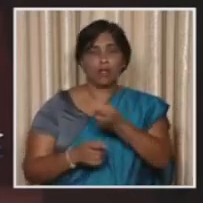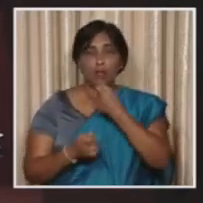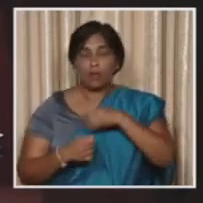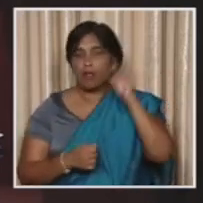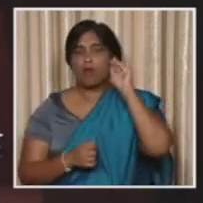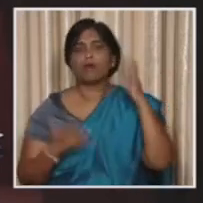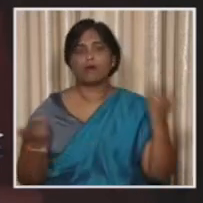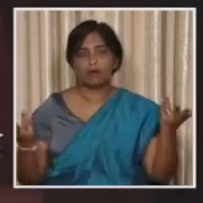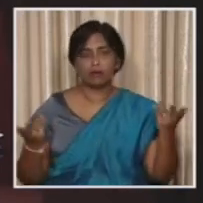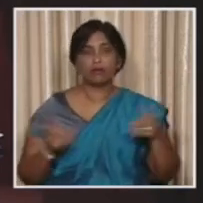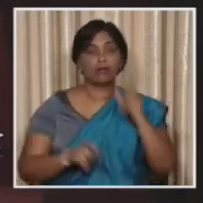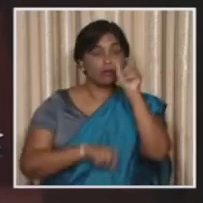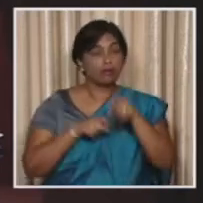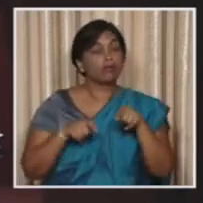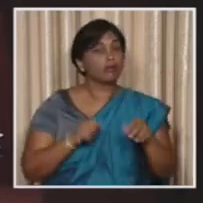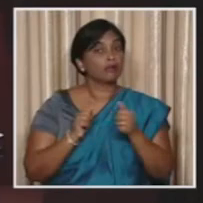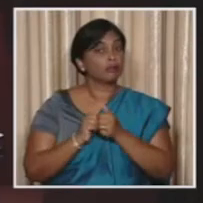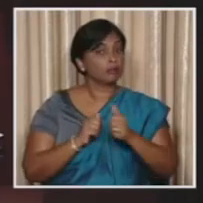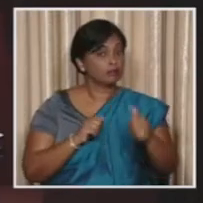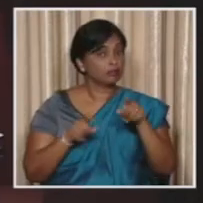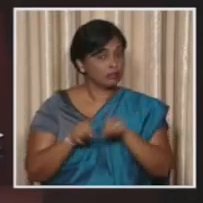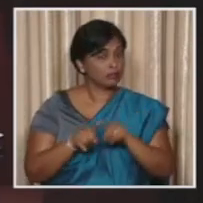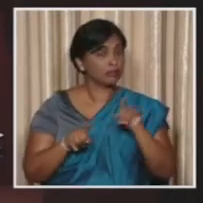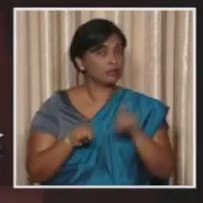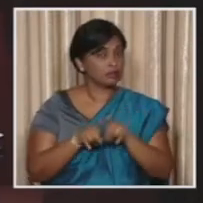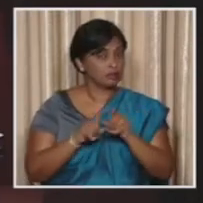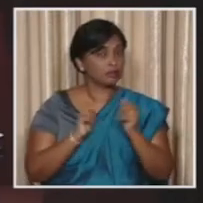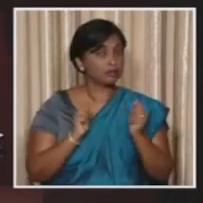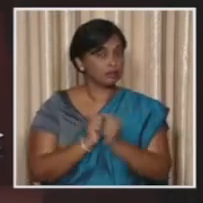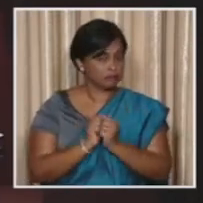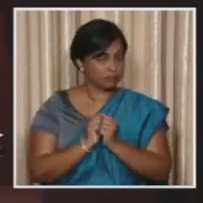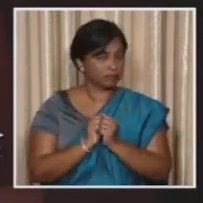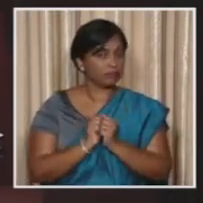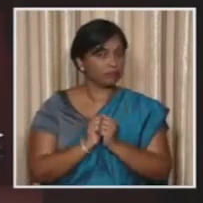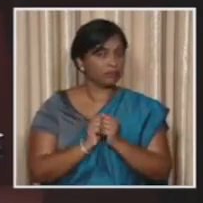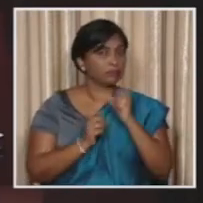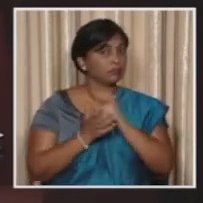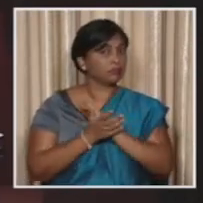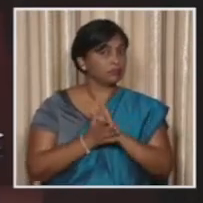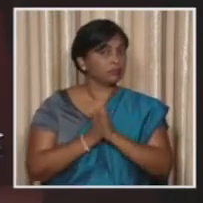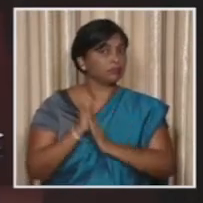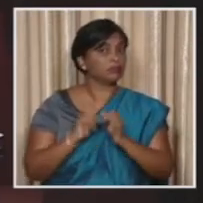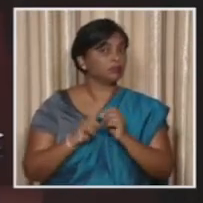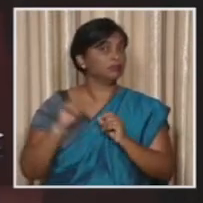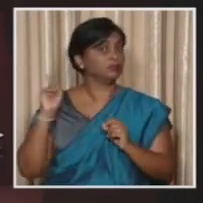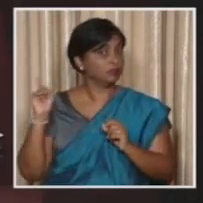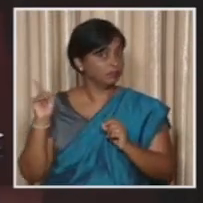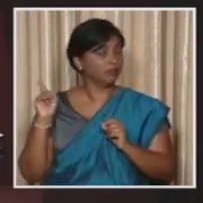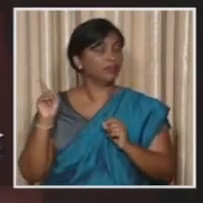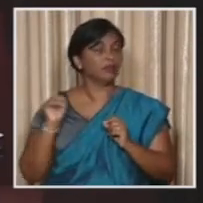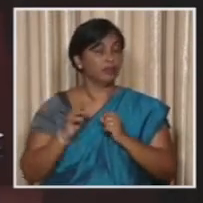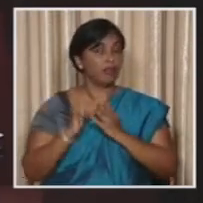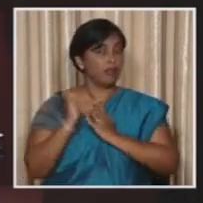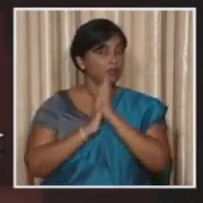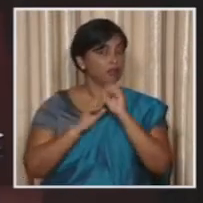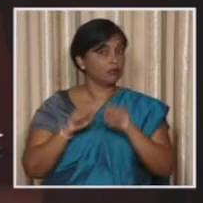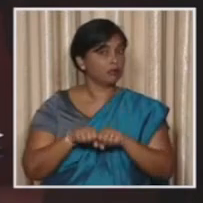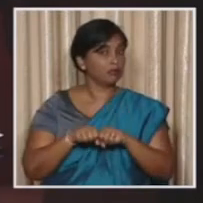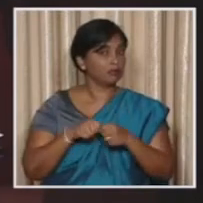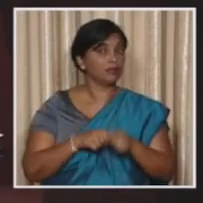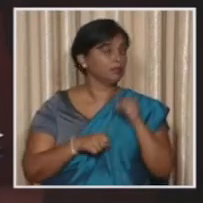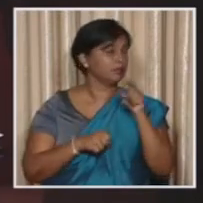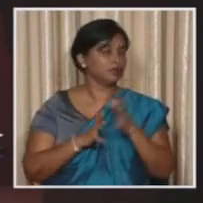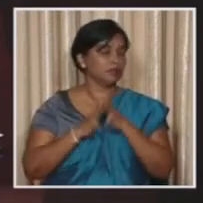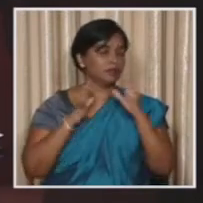නැහැ. හැබැයි නිලධාරින් කටයුතු කරනවා නම් යම් කිසි ආකාරයකට චමින්ද විජේසිරි මන්ත්‍රීතුමාගේ වරප්‍රසාද කඩකරන්න